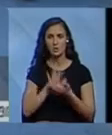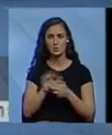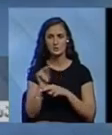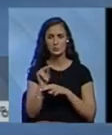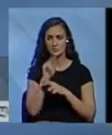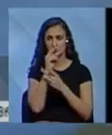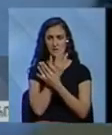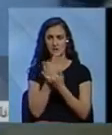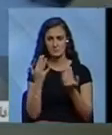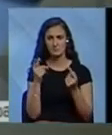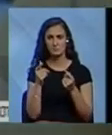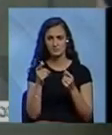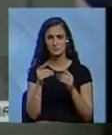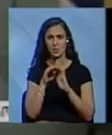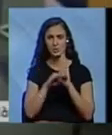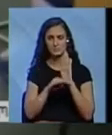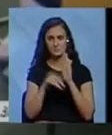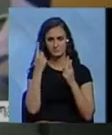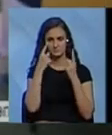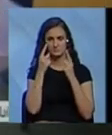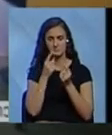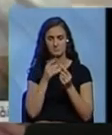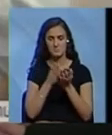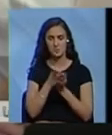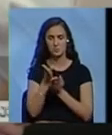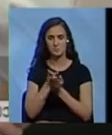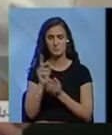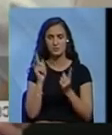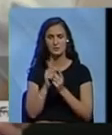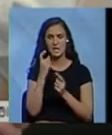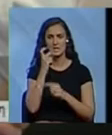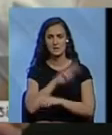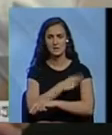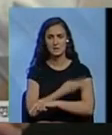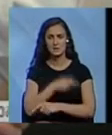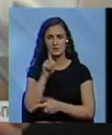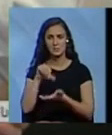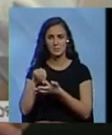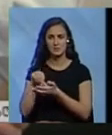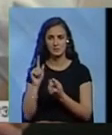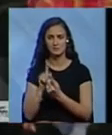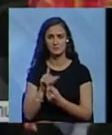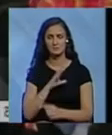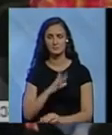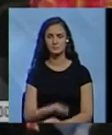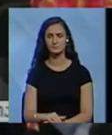სამკურნალო მედიკამენტებით უზრუნველყოფის პროგრამის მიმართულებებით. შეხვედრას 100-მდე კლინიკის წარმომადგენელი ესწრებოდა.